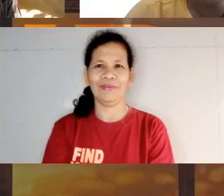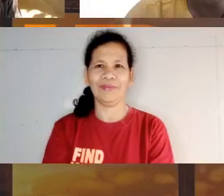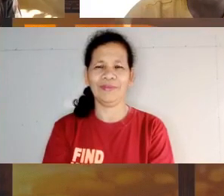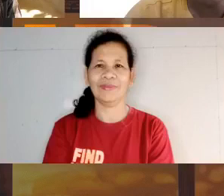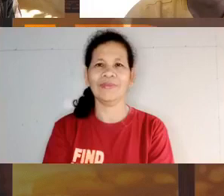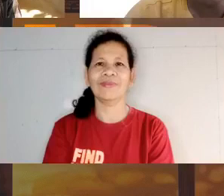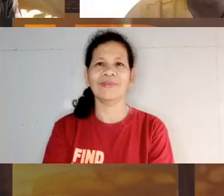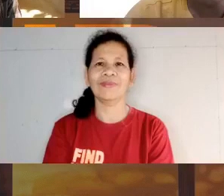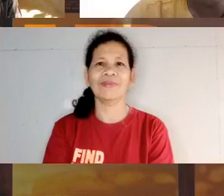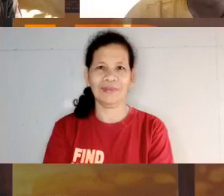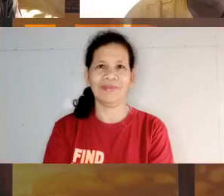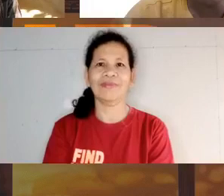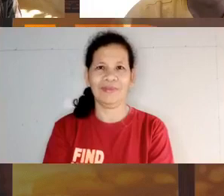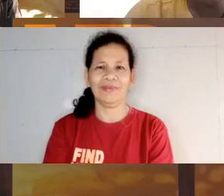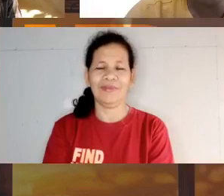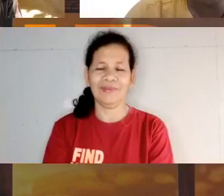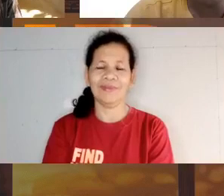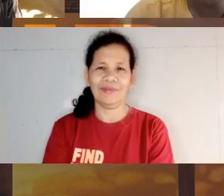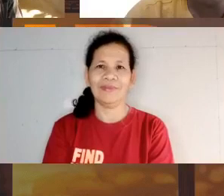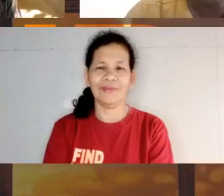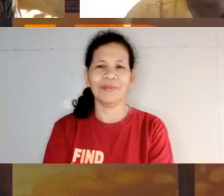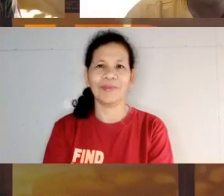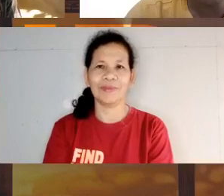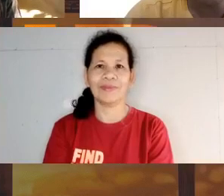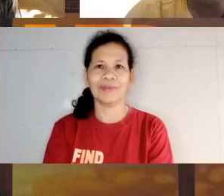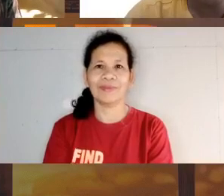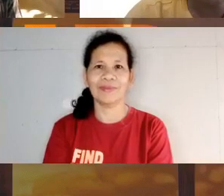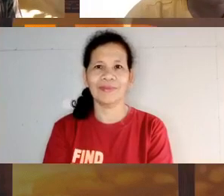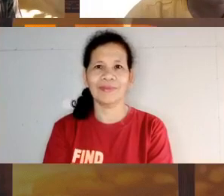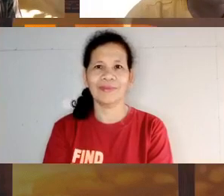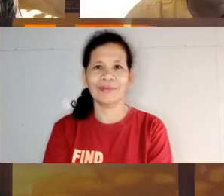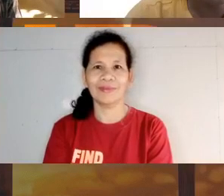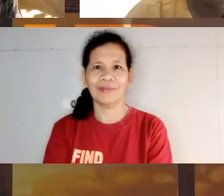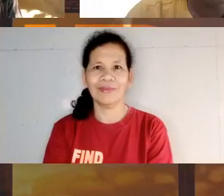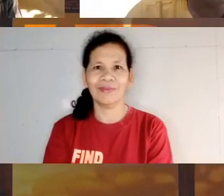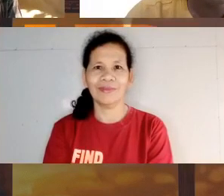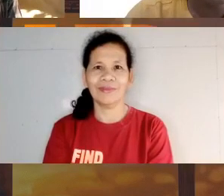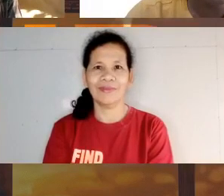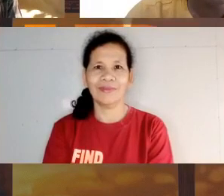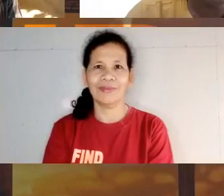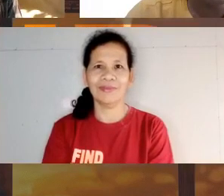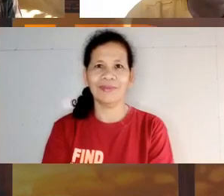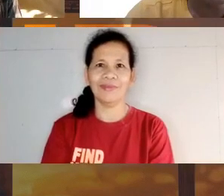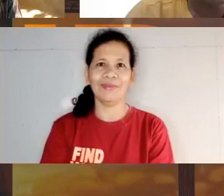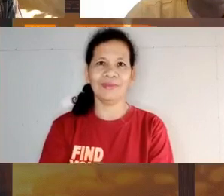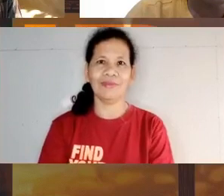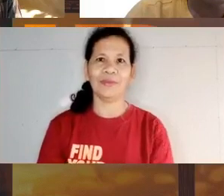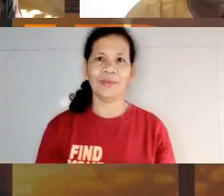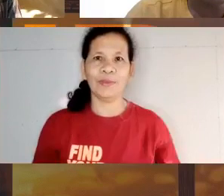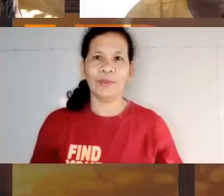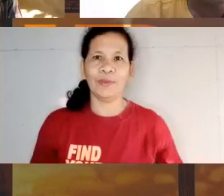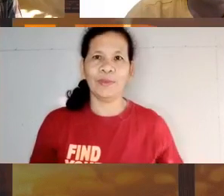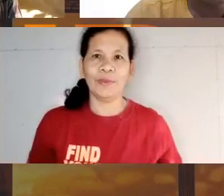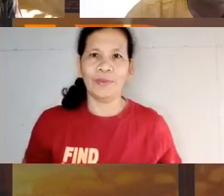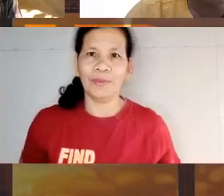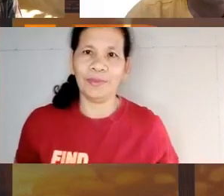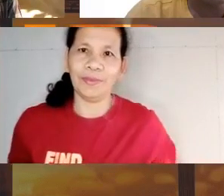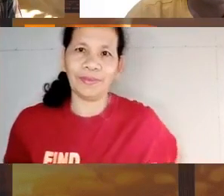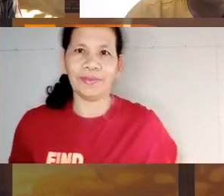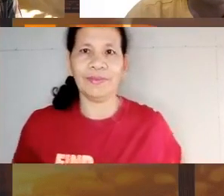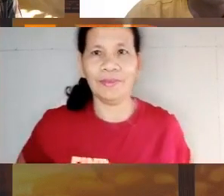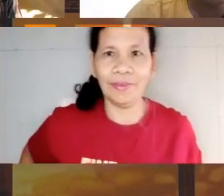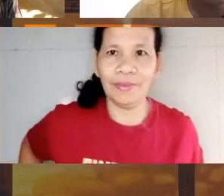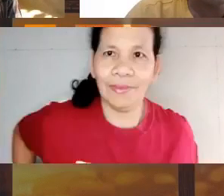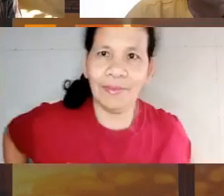nag-comment ng reflection. Okay, hindi ko alam kung si Sir Leomer ay meron